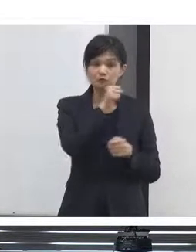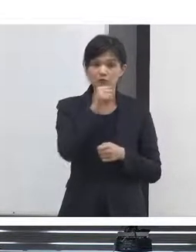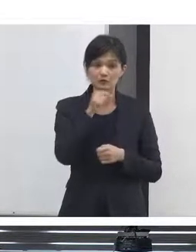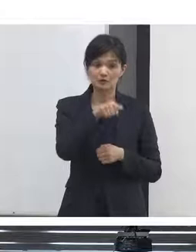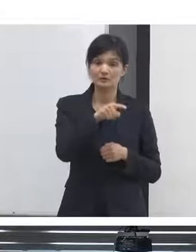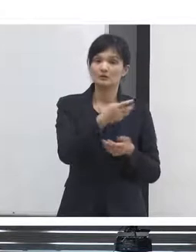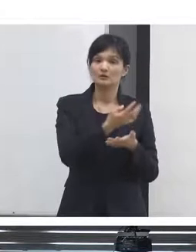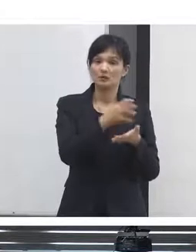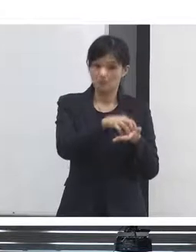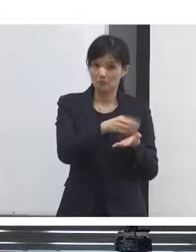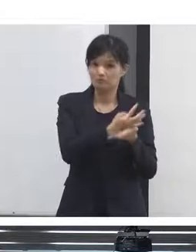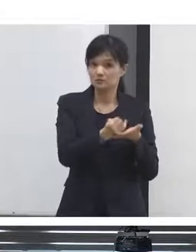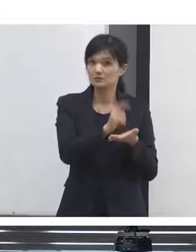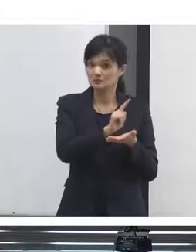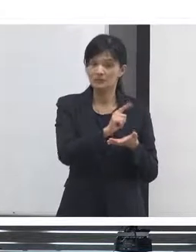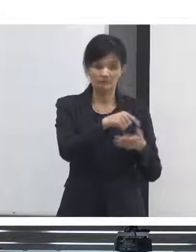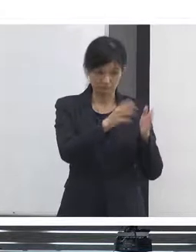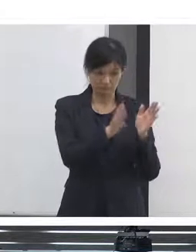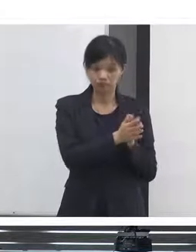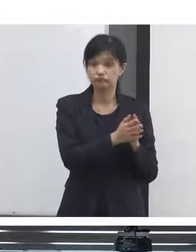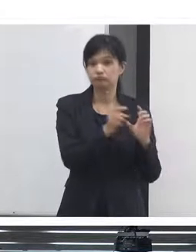证号呢是哪一种、哦、那